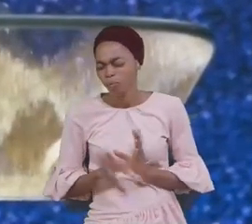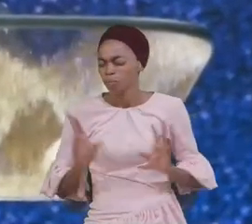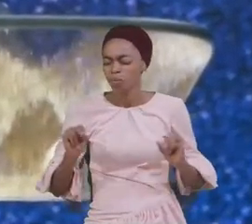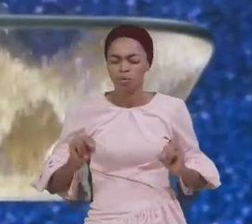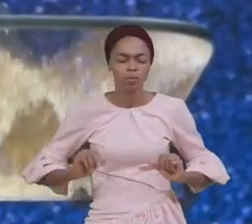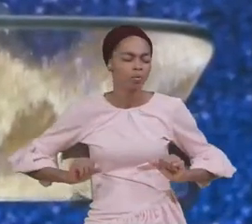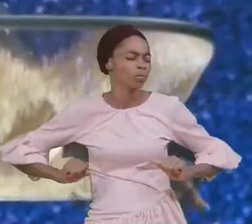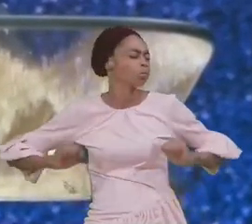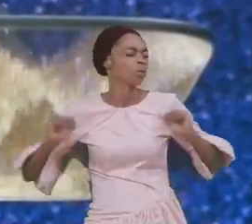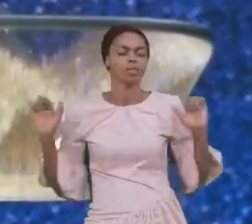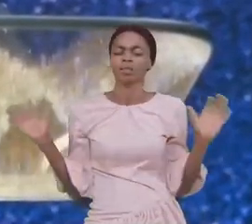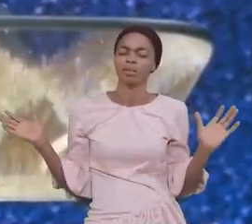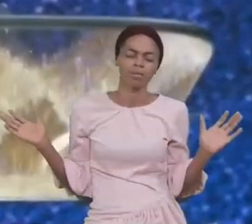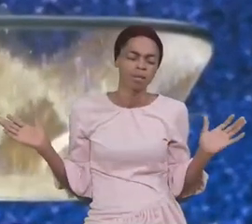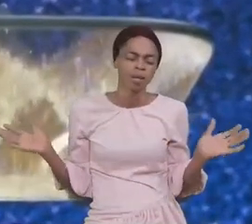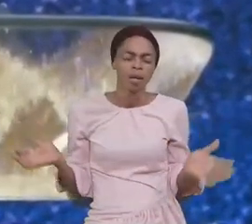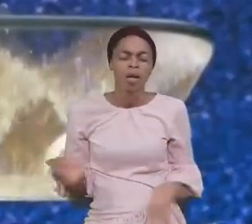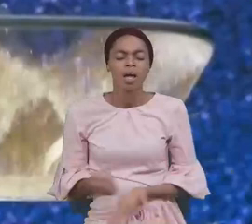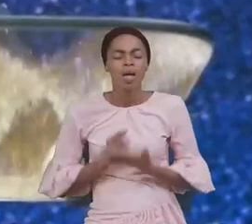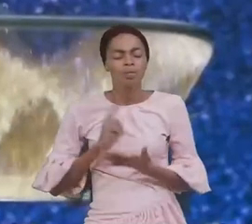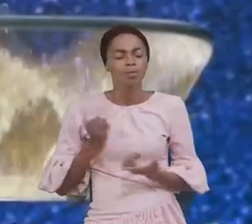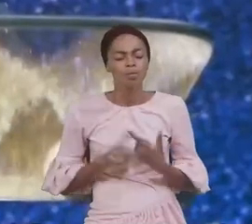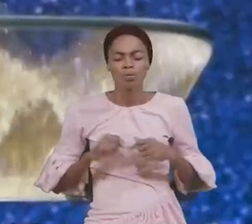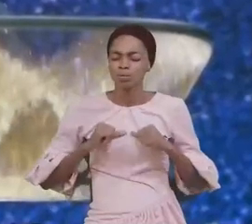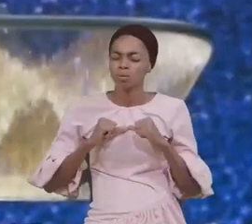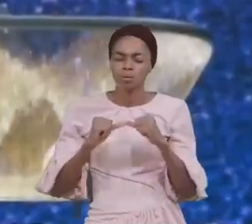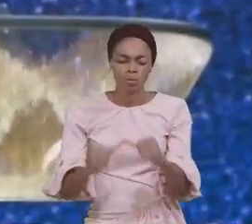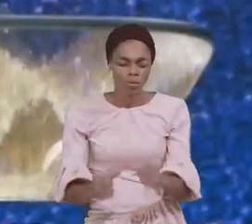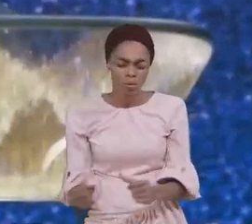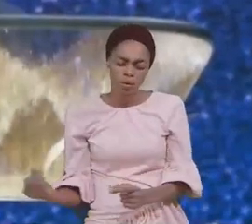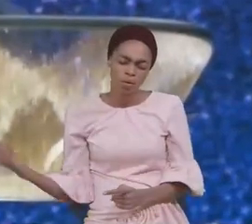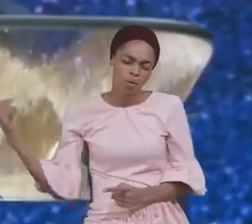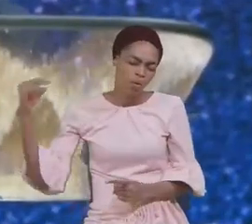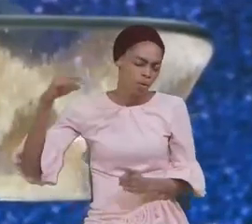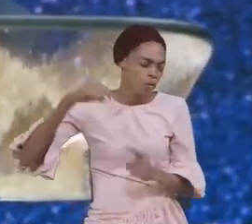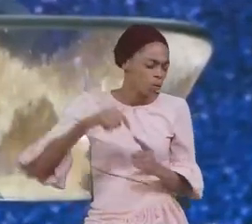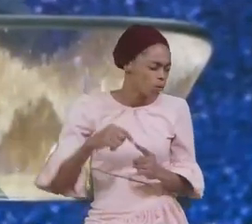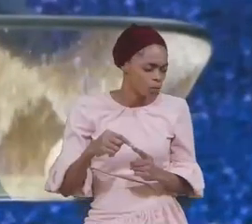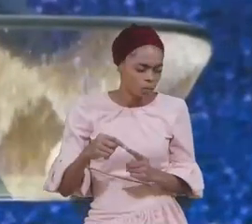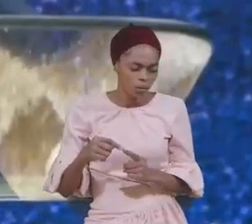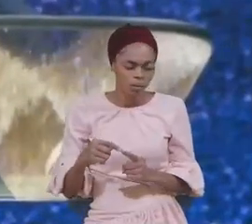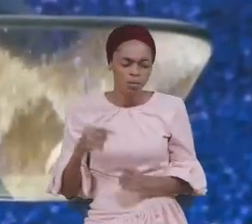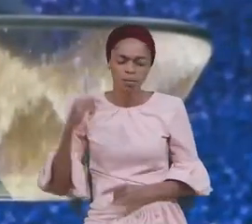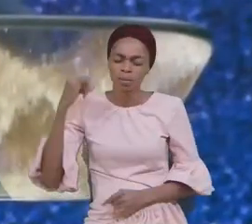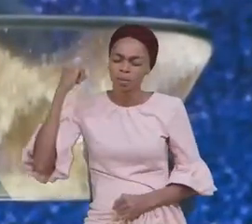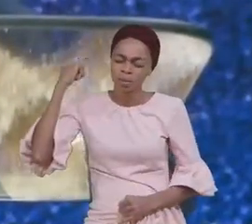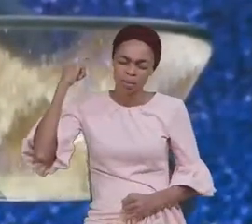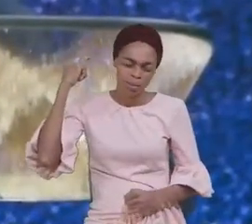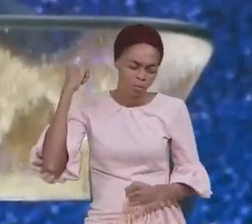fatigue. Aide-nous, Seigneur, à avancer jusqu'à ce que le temps